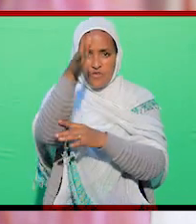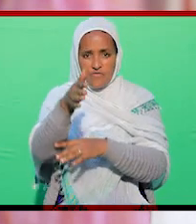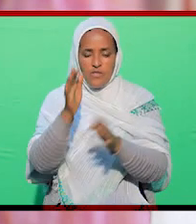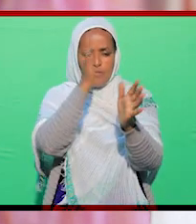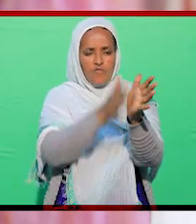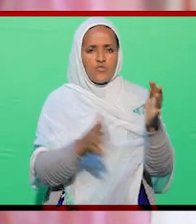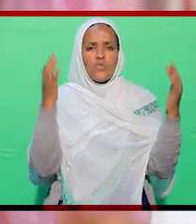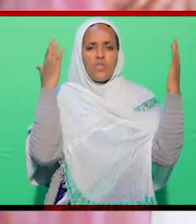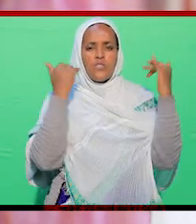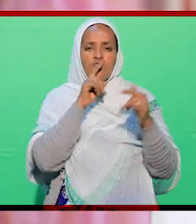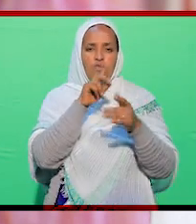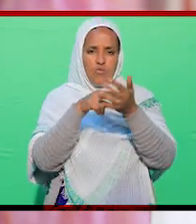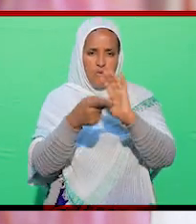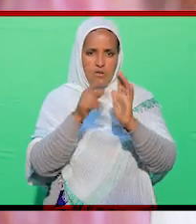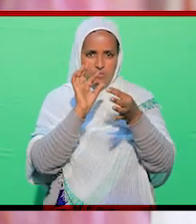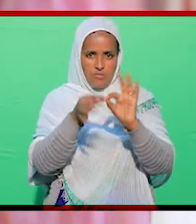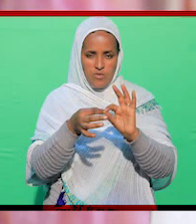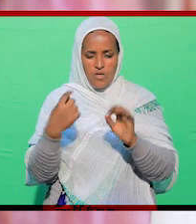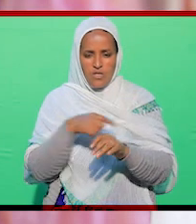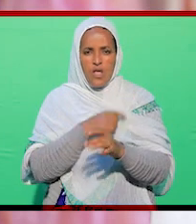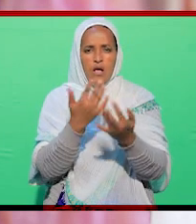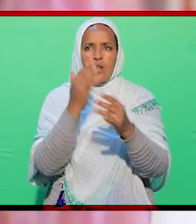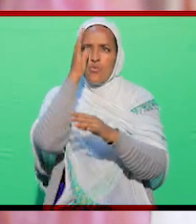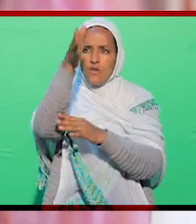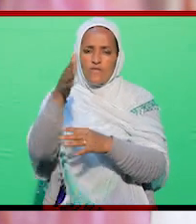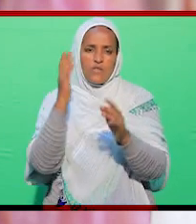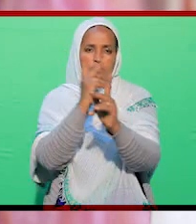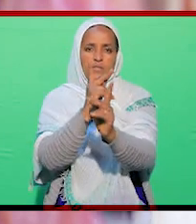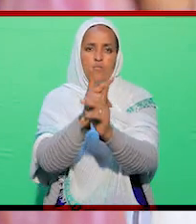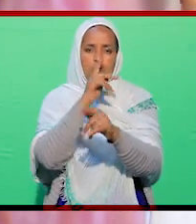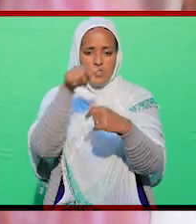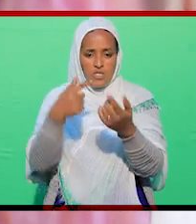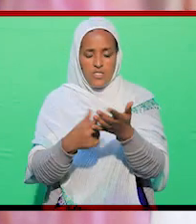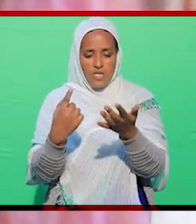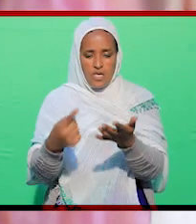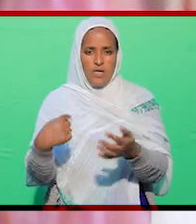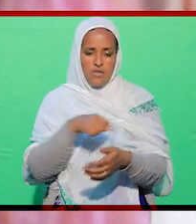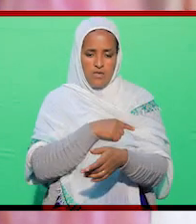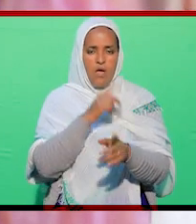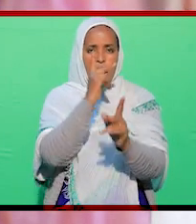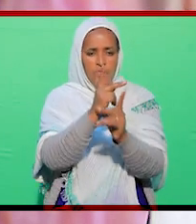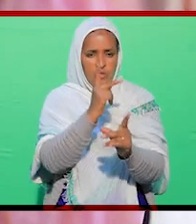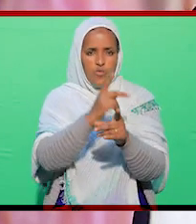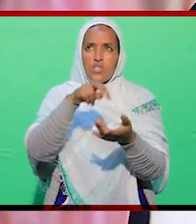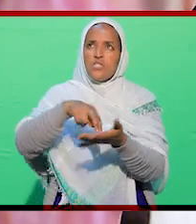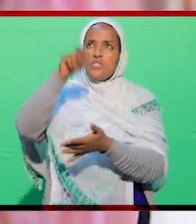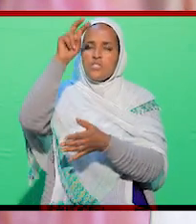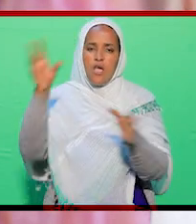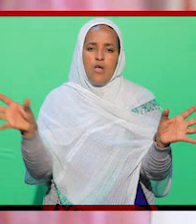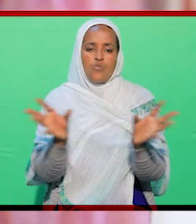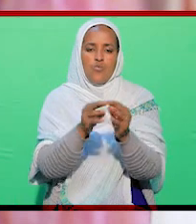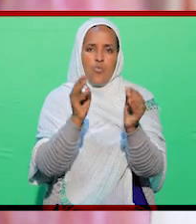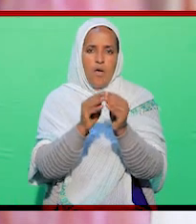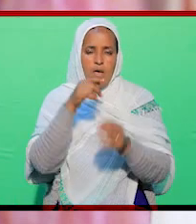ገና አልተፈጸመም ማለት ነው። ገና የሚፈጸም ተስፋ ነው ማለት ነው። ገና የምንጠብቀው ነው ማለት ነው። ስለዚህ